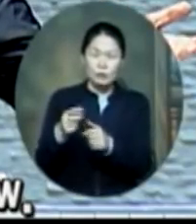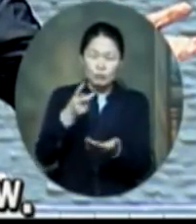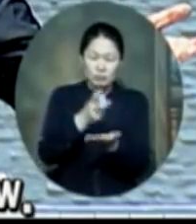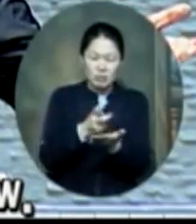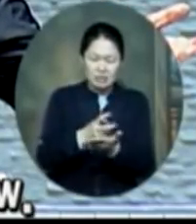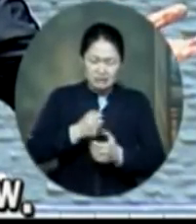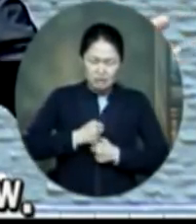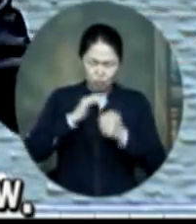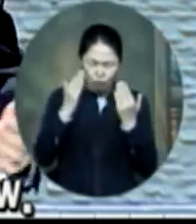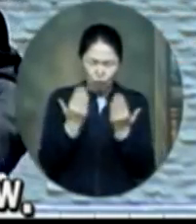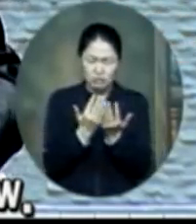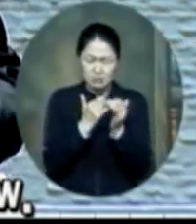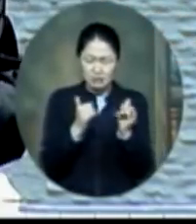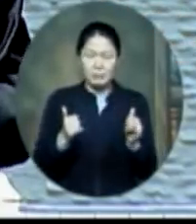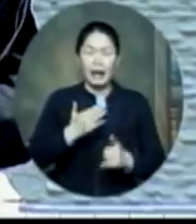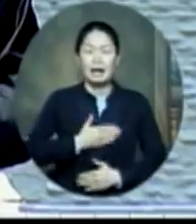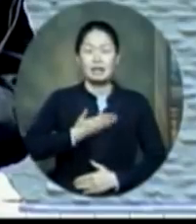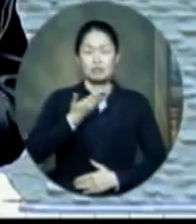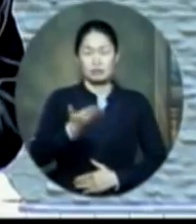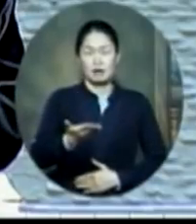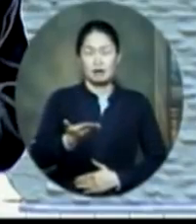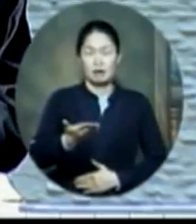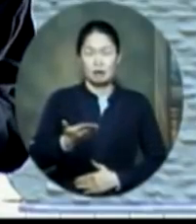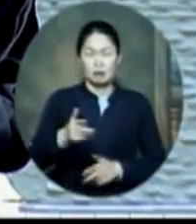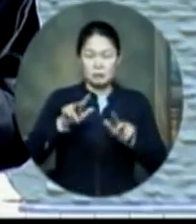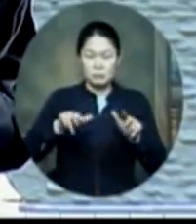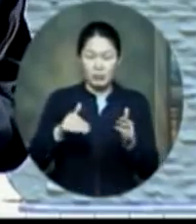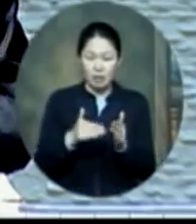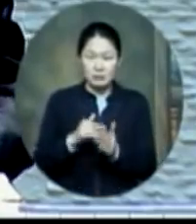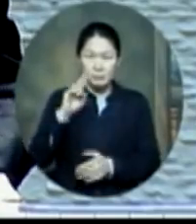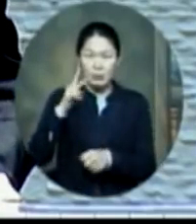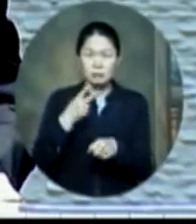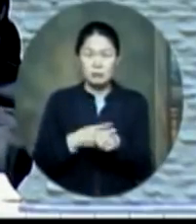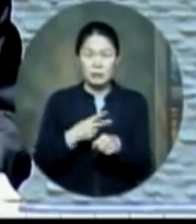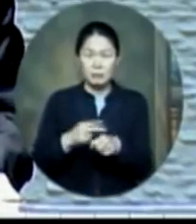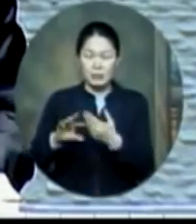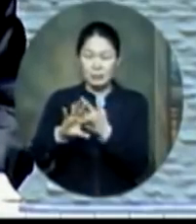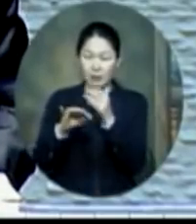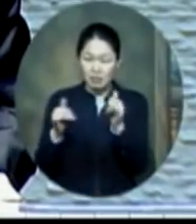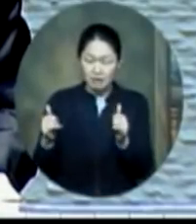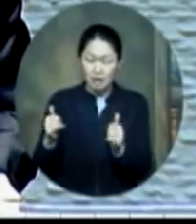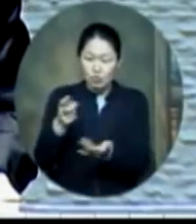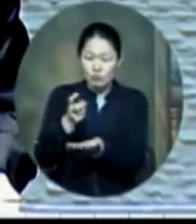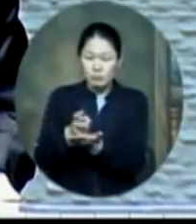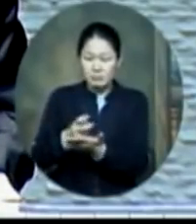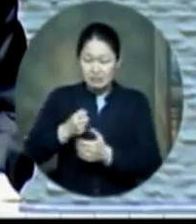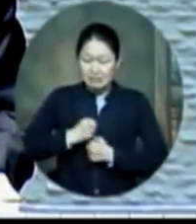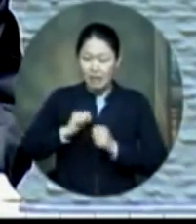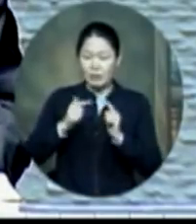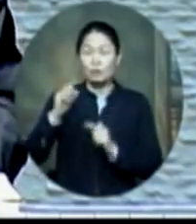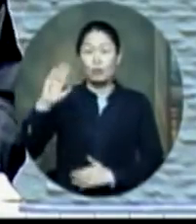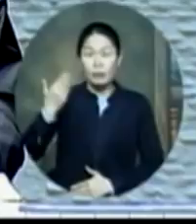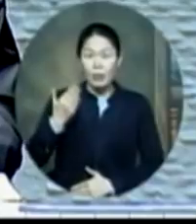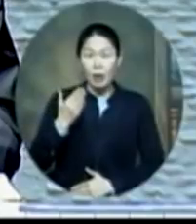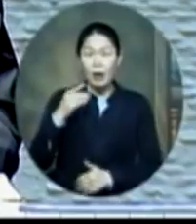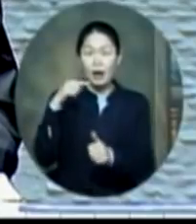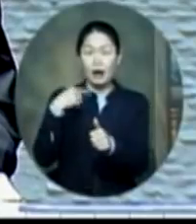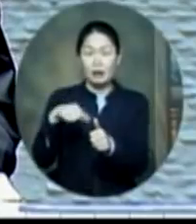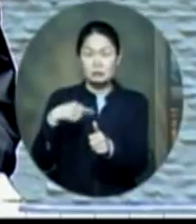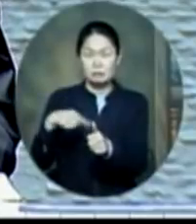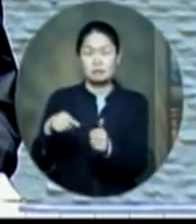하자. 사도 바울은 그동안에 이방인들에게 율법은 지키지 않아도 된다고 그렇게